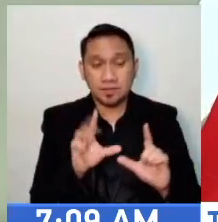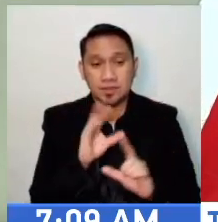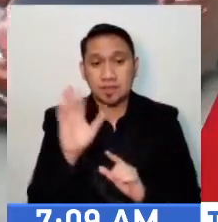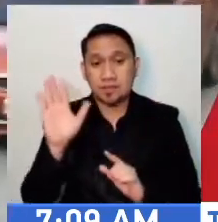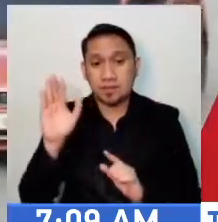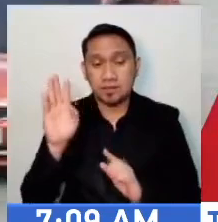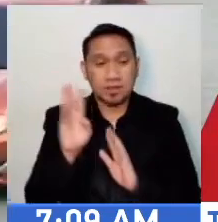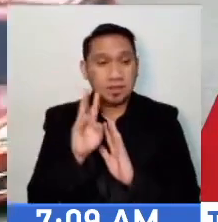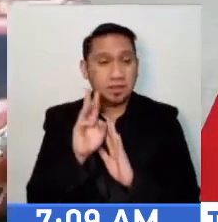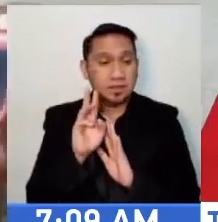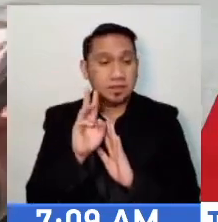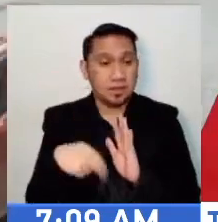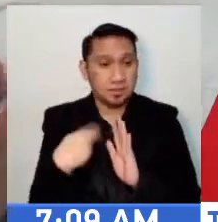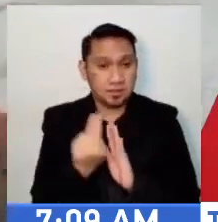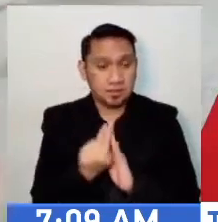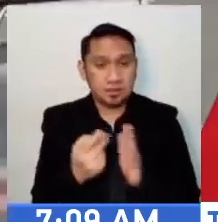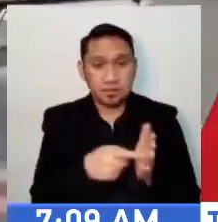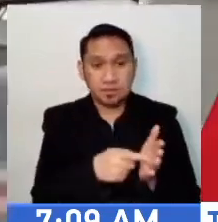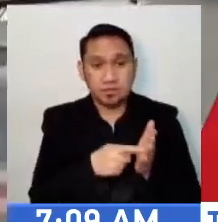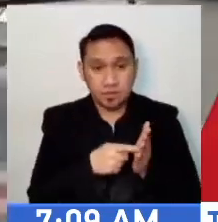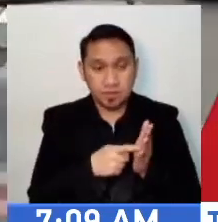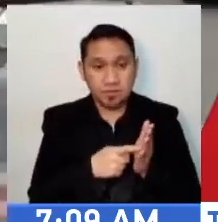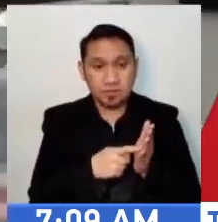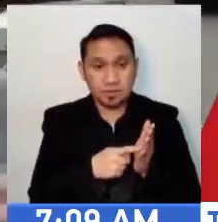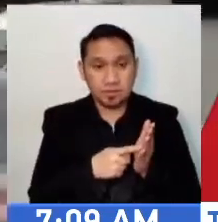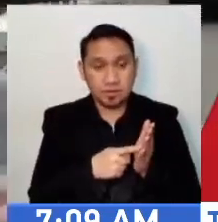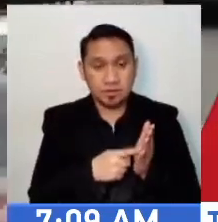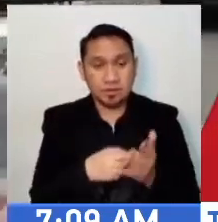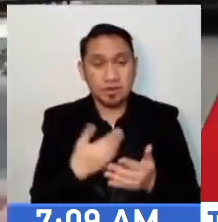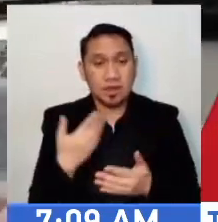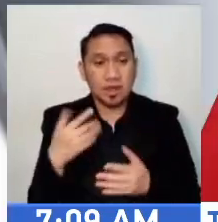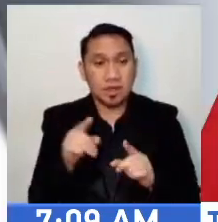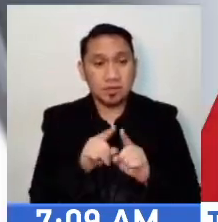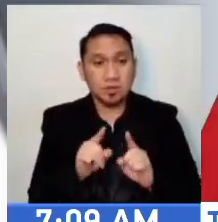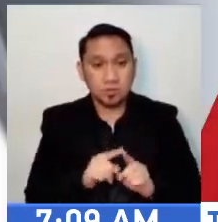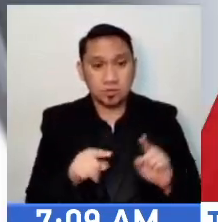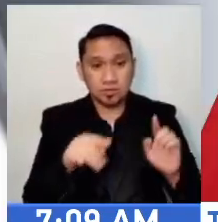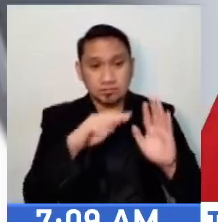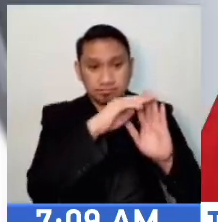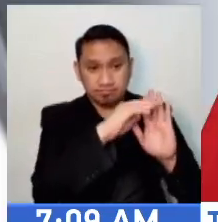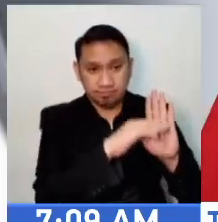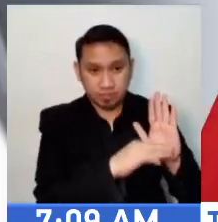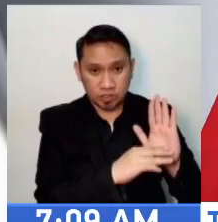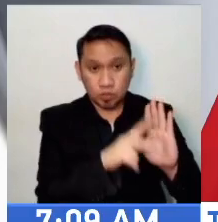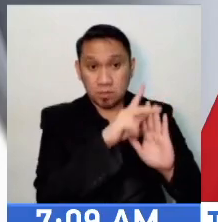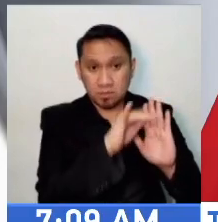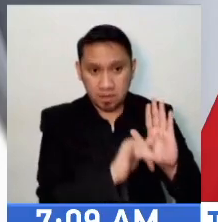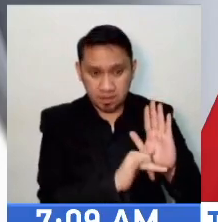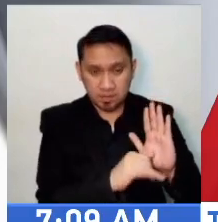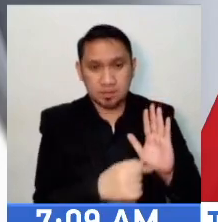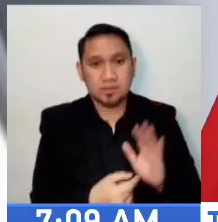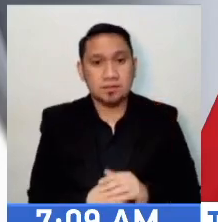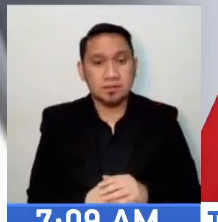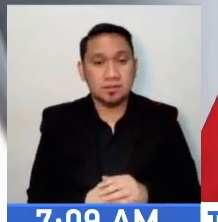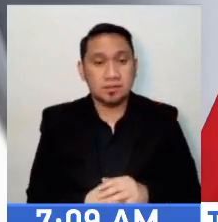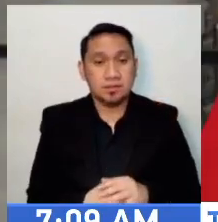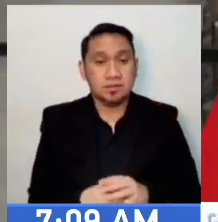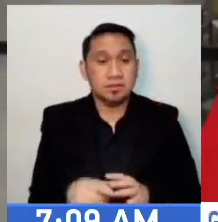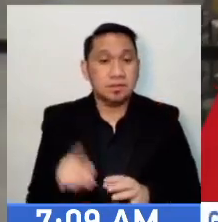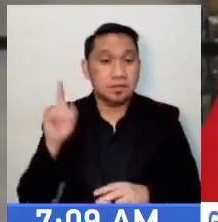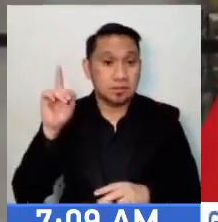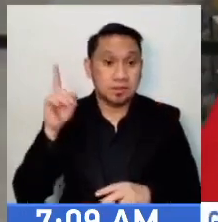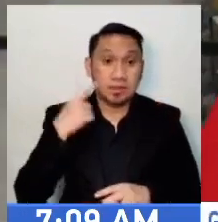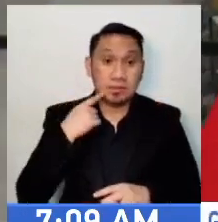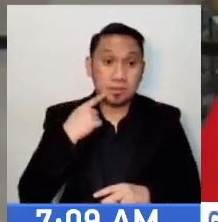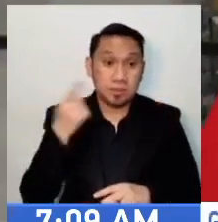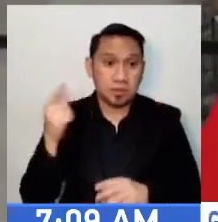requirement. Maglalabas pa sila ng memorandum para sa kumpletong panuntunan. Sabi naman ng grupong laban TNVS, tila masyadong marami ang dagdag